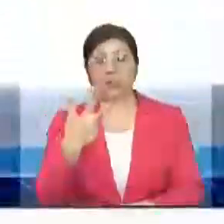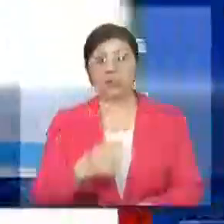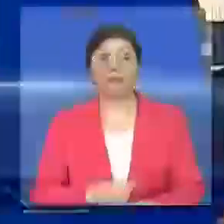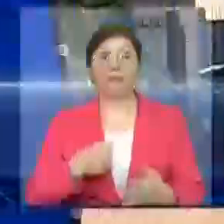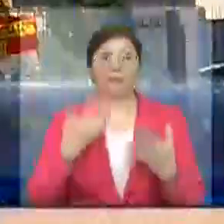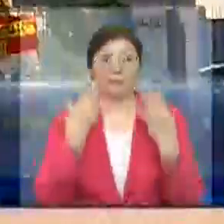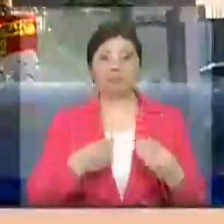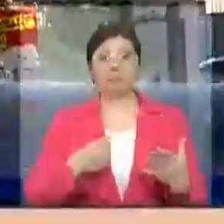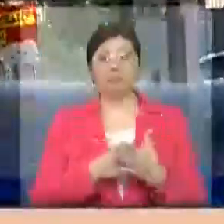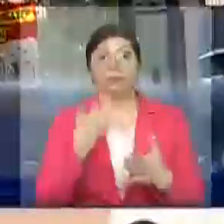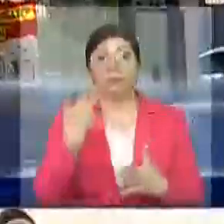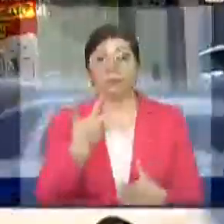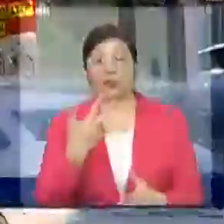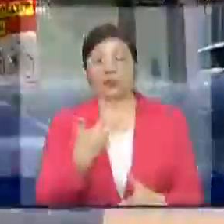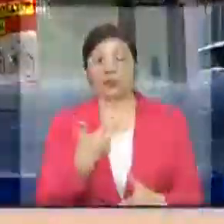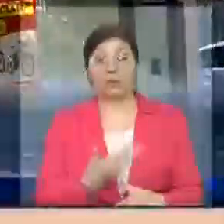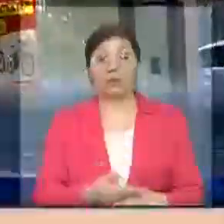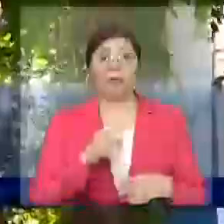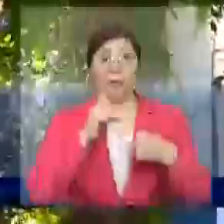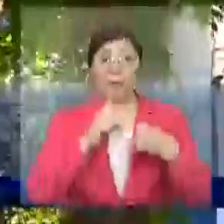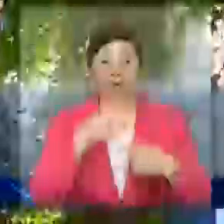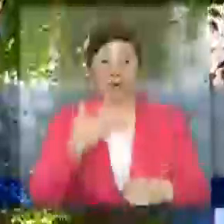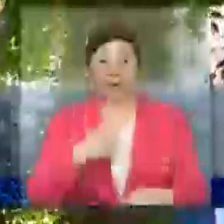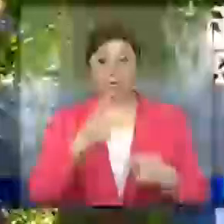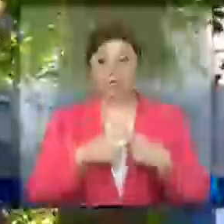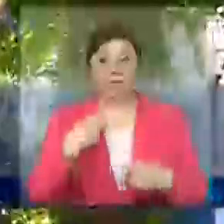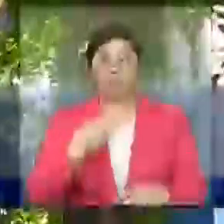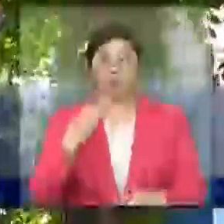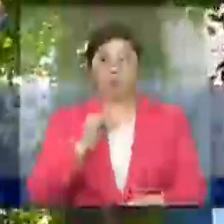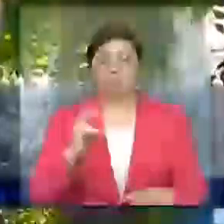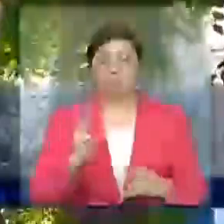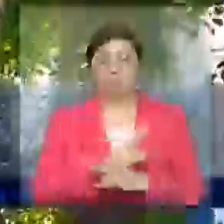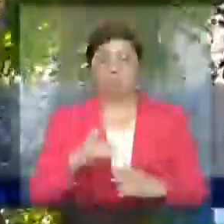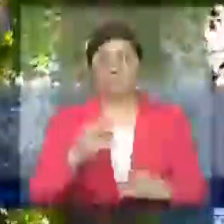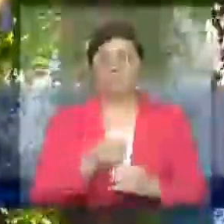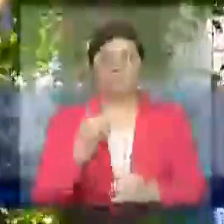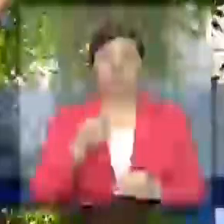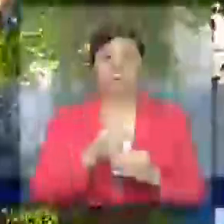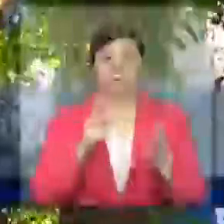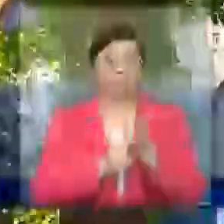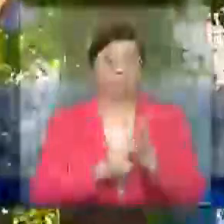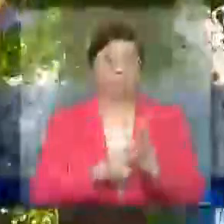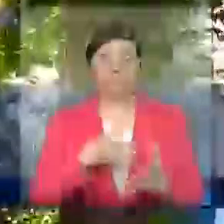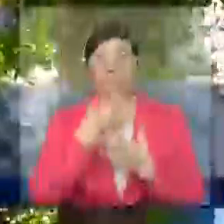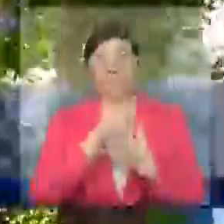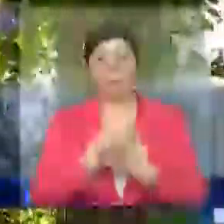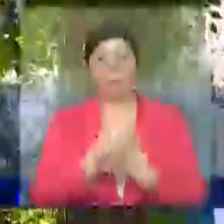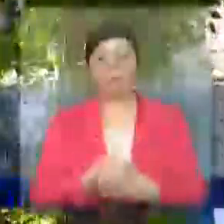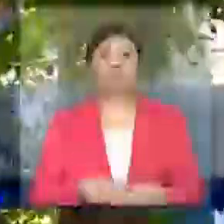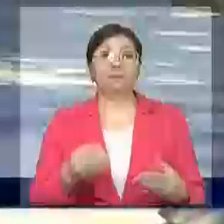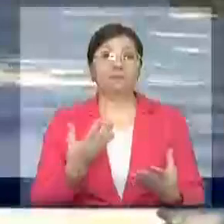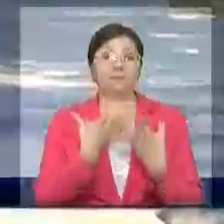тепла. На юге воздух прогреется до плюс 33. 25 июля ночью 13-18 тепла, на северо-западе области плюс